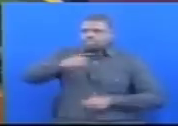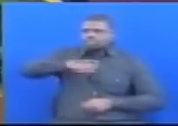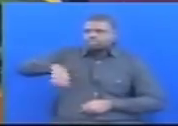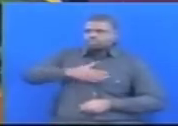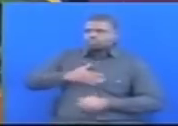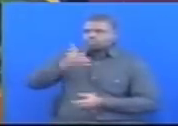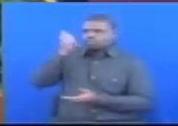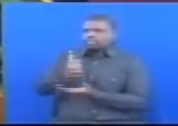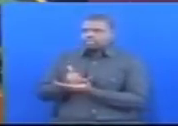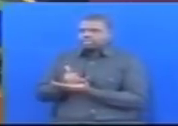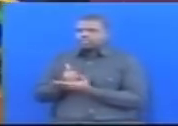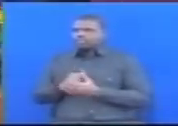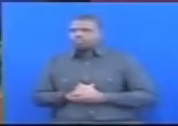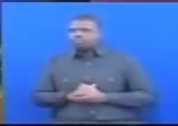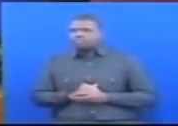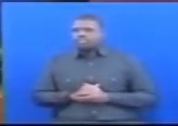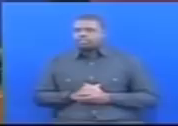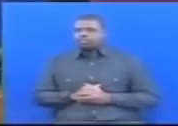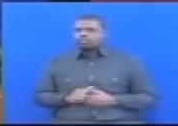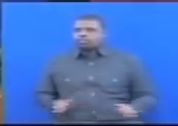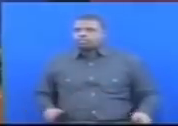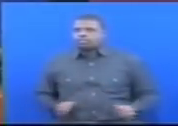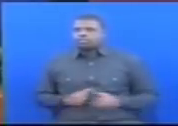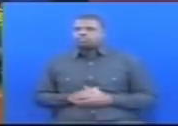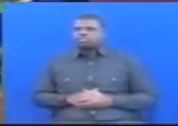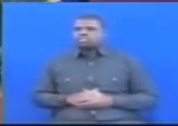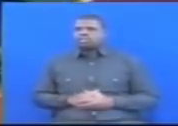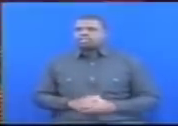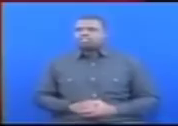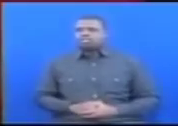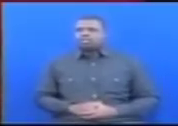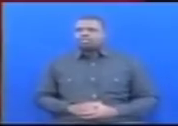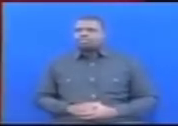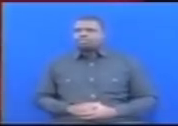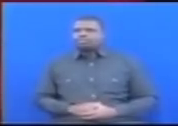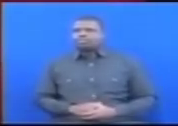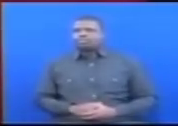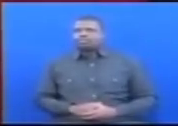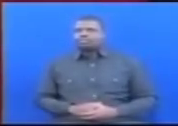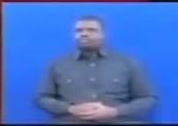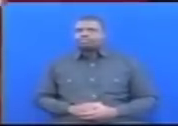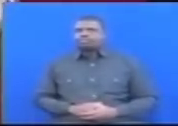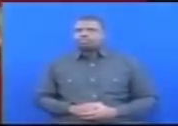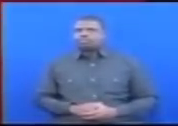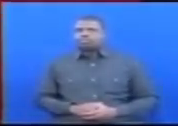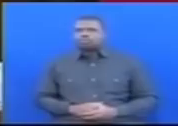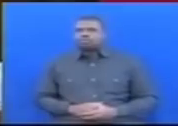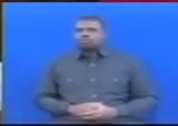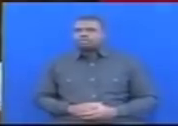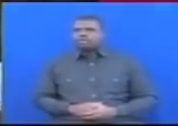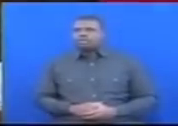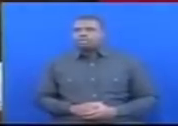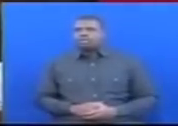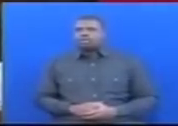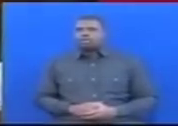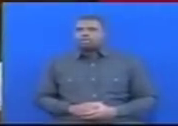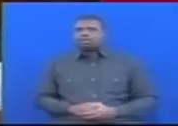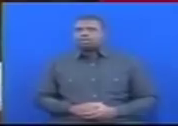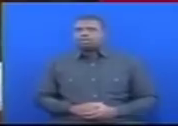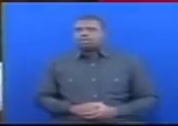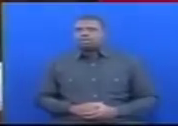yetu. Amina. Na Mheshimiwa Spika, sasa anatoa heshima kwa pande za bunge na